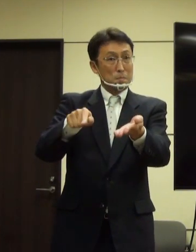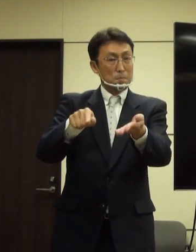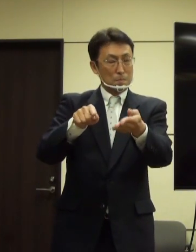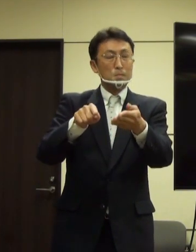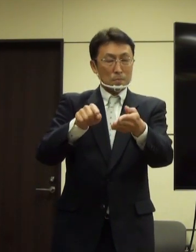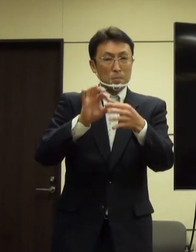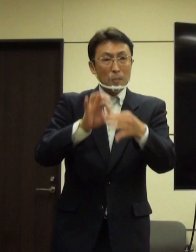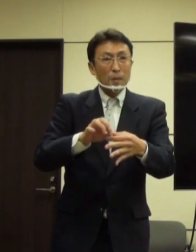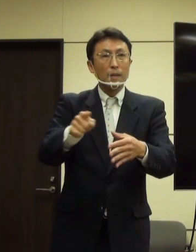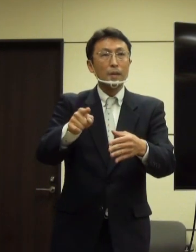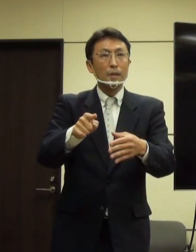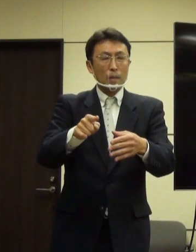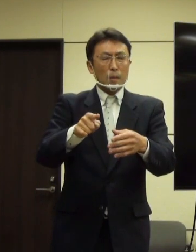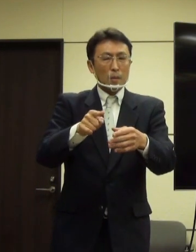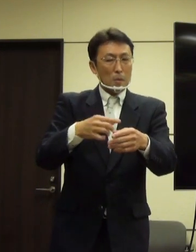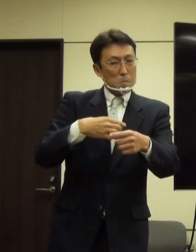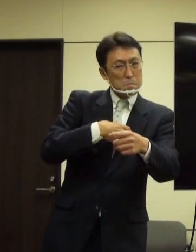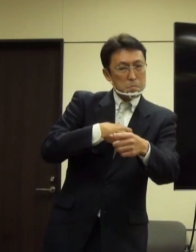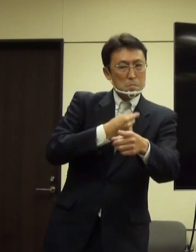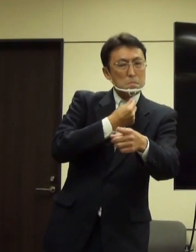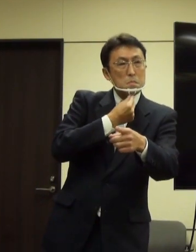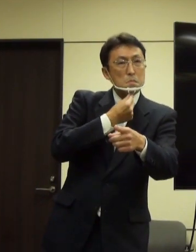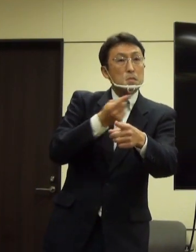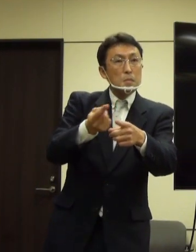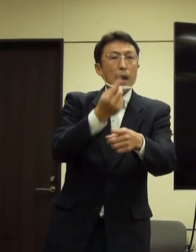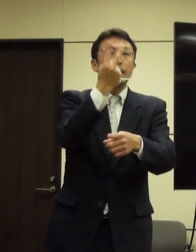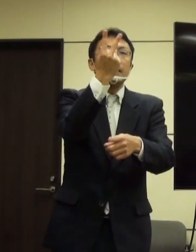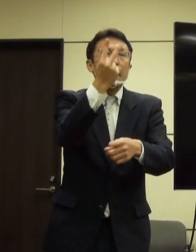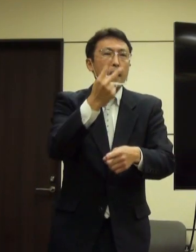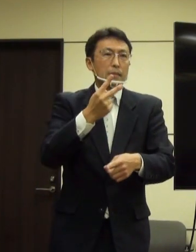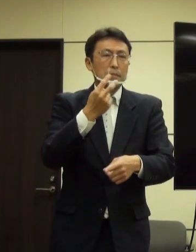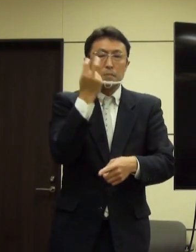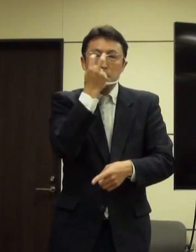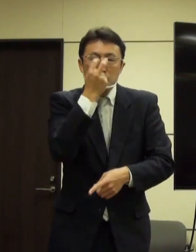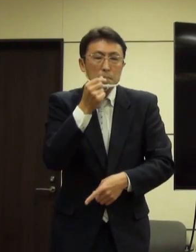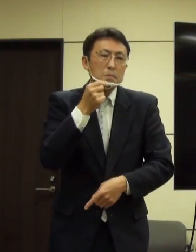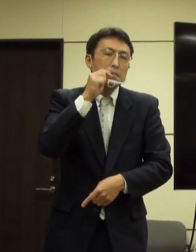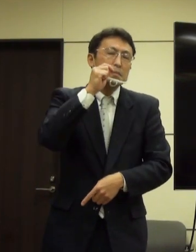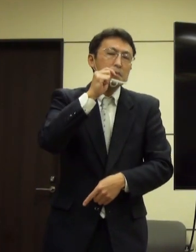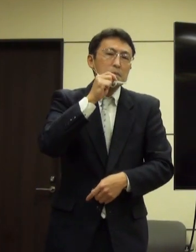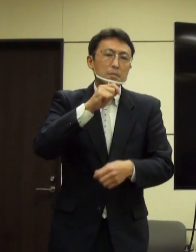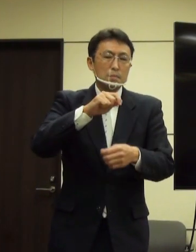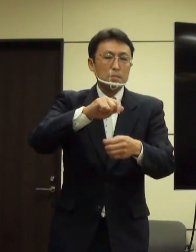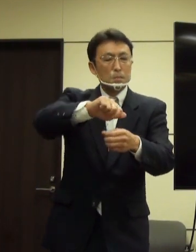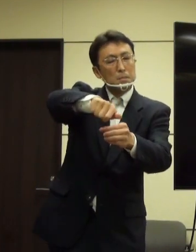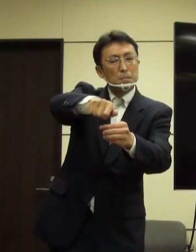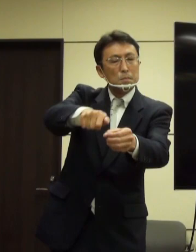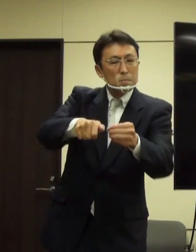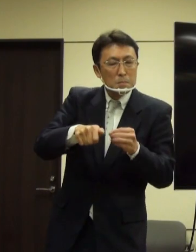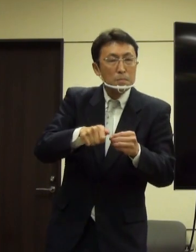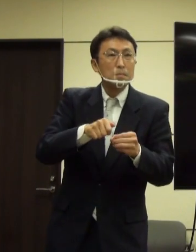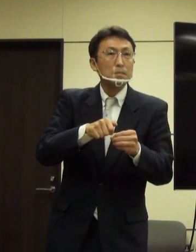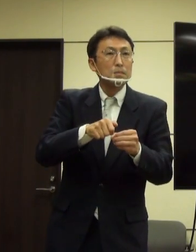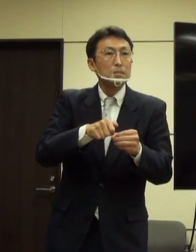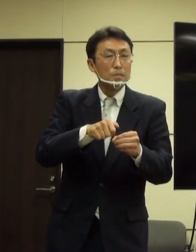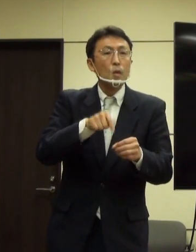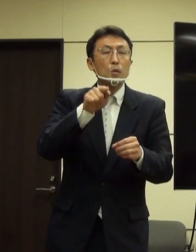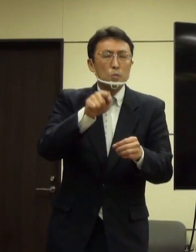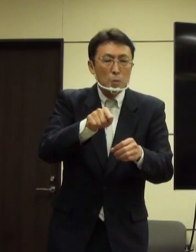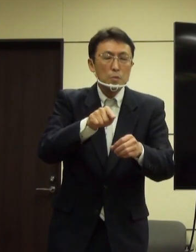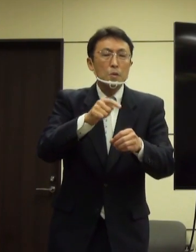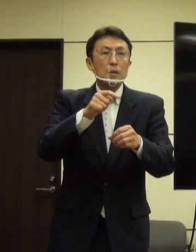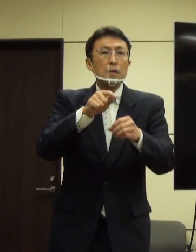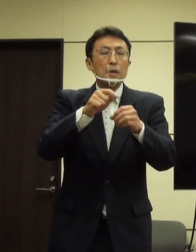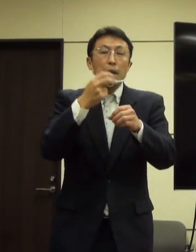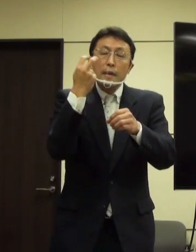であの陰線が確認されそういったあのステップを踏んでまぁ今回再開と言う新型